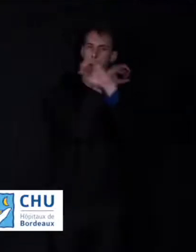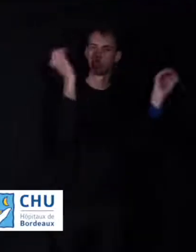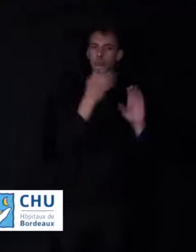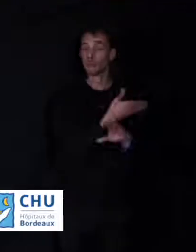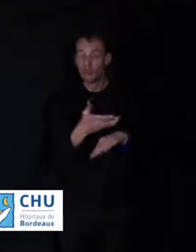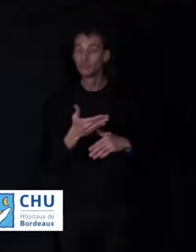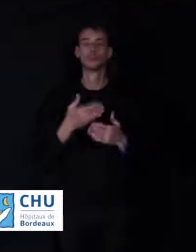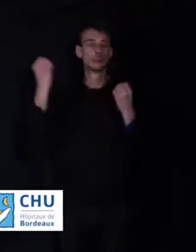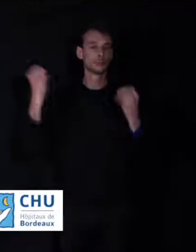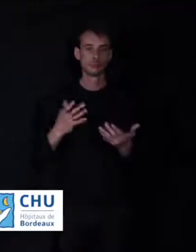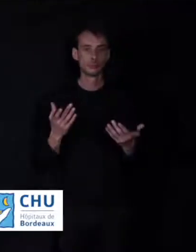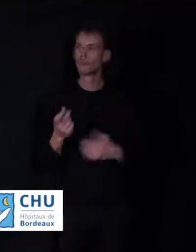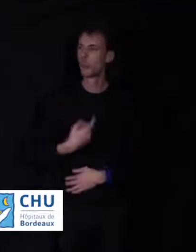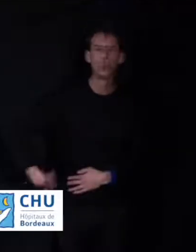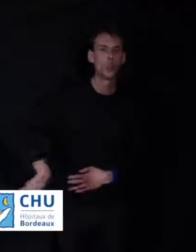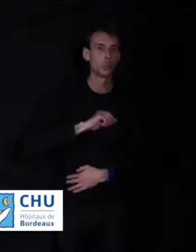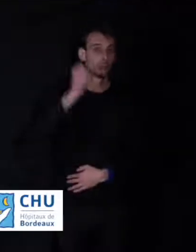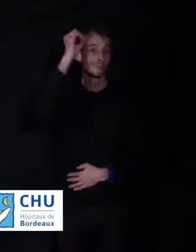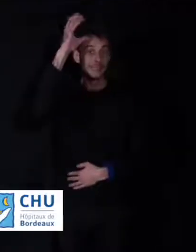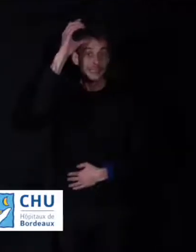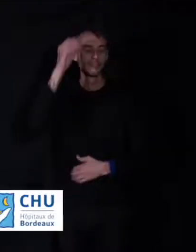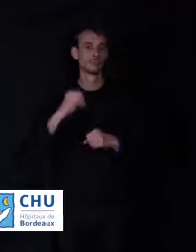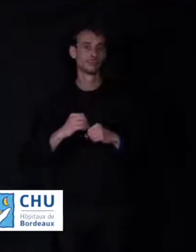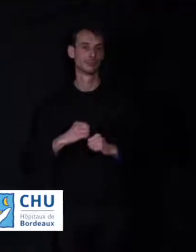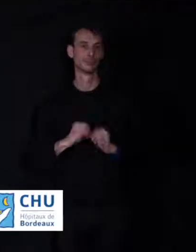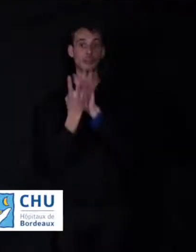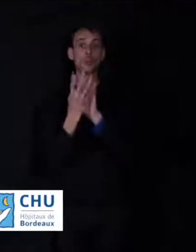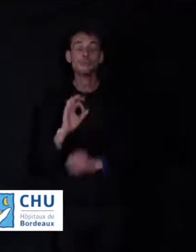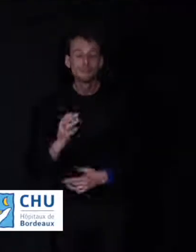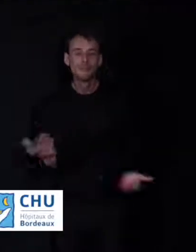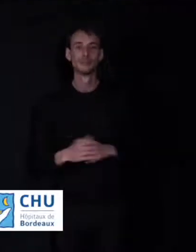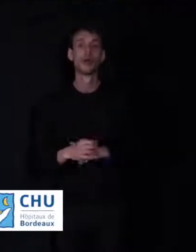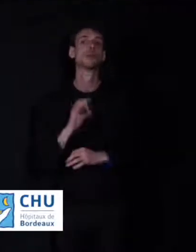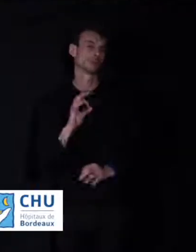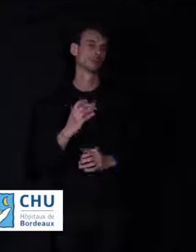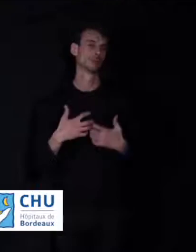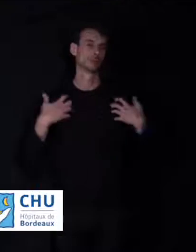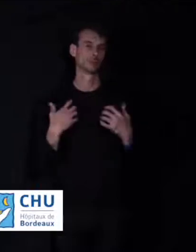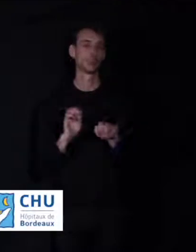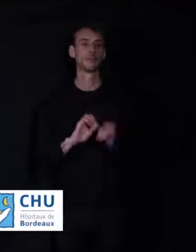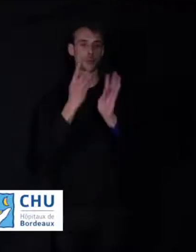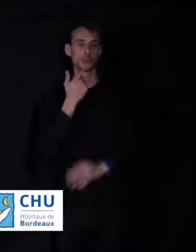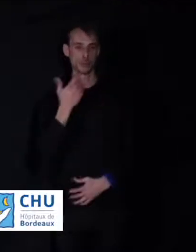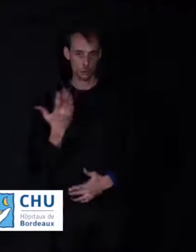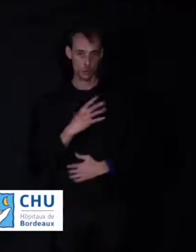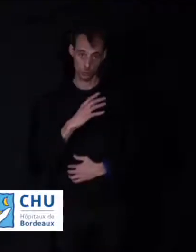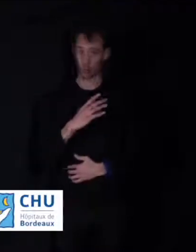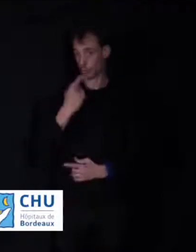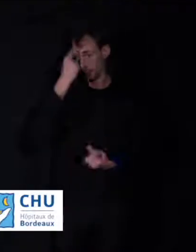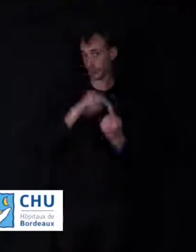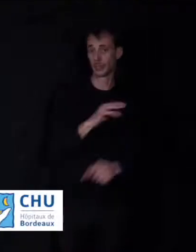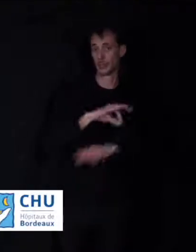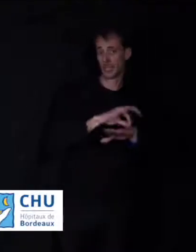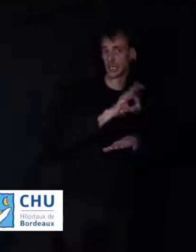l'infectiologie. Mais l'infectiologie, certes, c'est la prise en charge des maladies infectieuses, mais qui a deux pans. Un premier pan plus médiatisé, c'est le